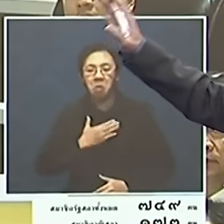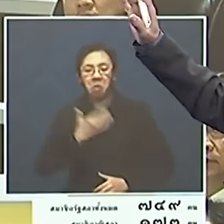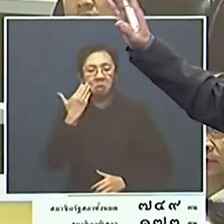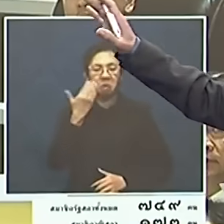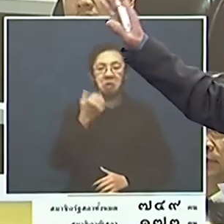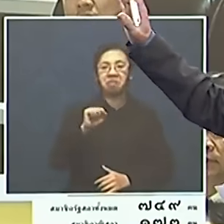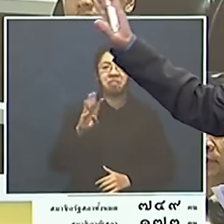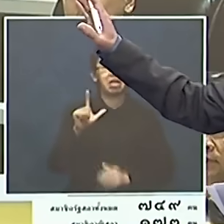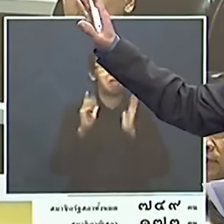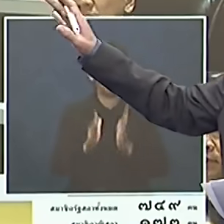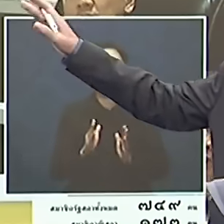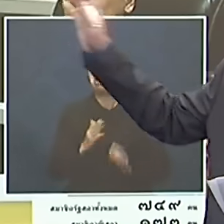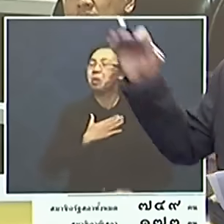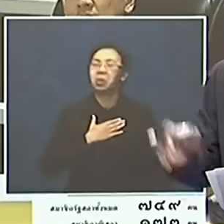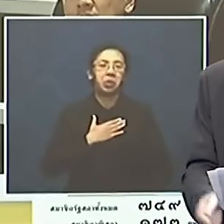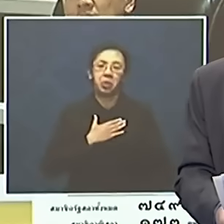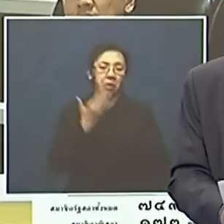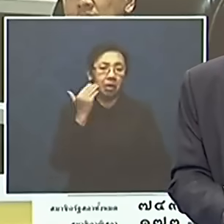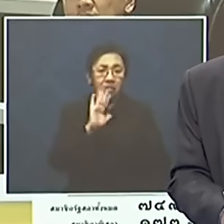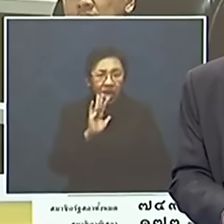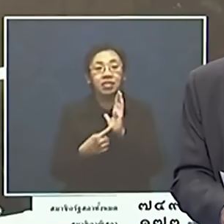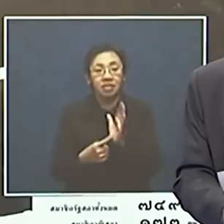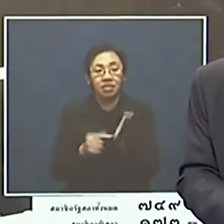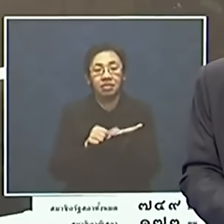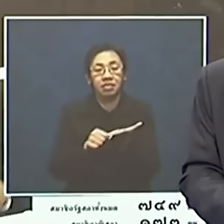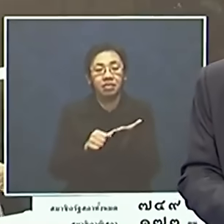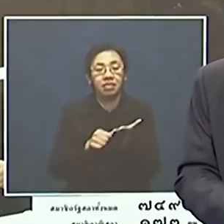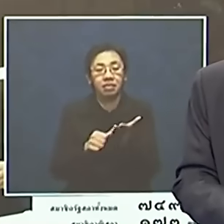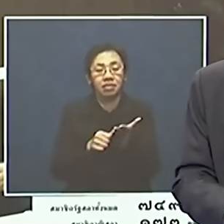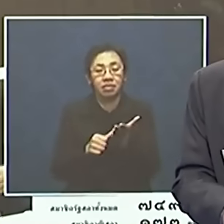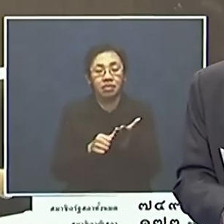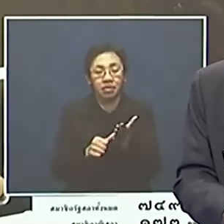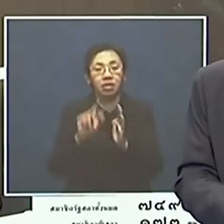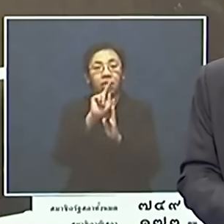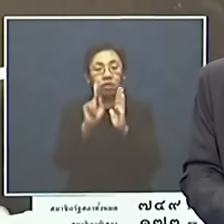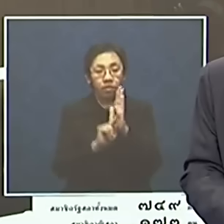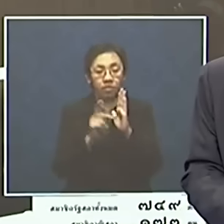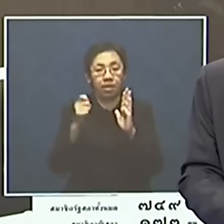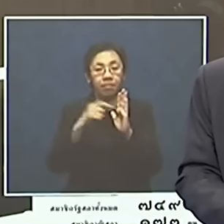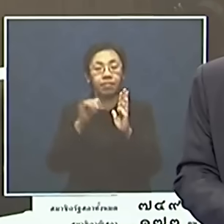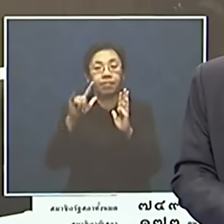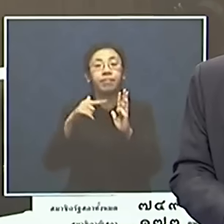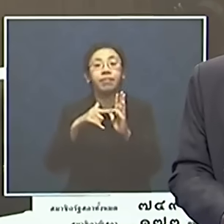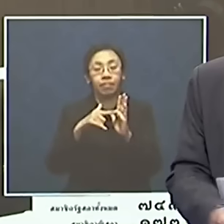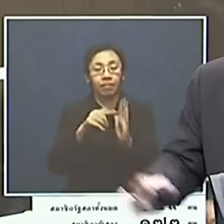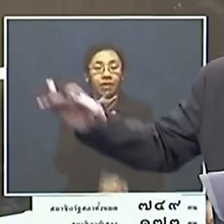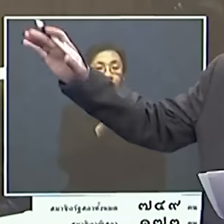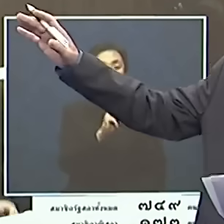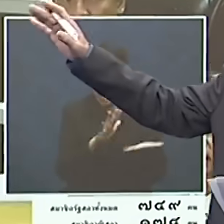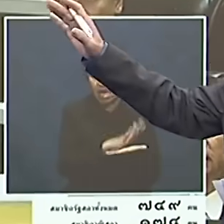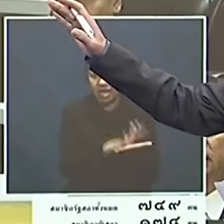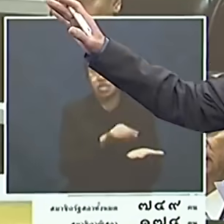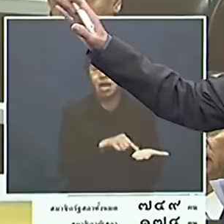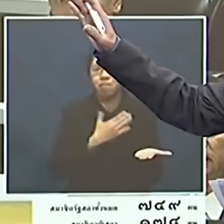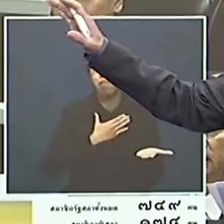ร่วมกับพรรคการเมืองที่สนับสนุนนะครับการแก้ไขมาตรา 112ซึ่งก็หมายถึงพรรคก้าวไกลครับพรรค